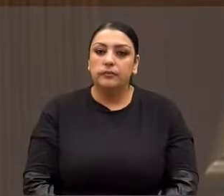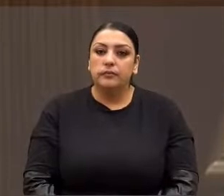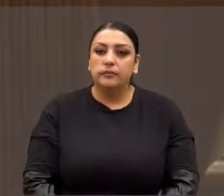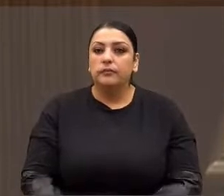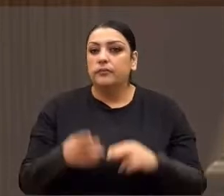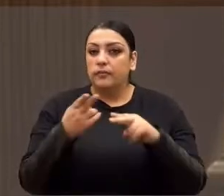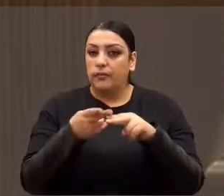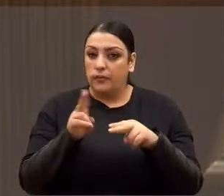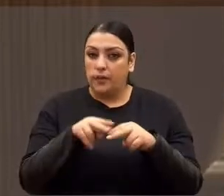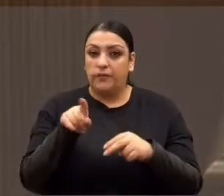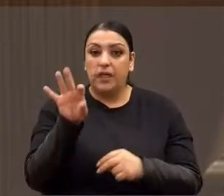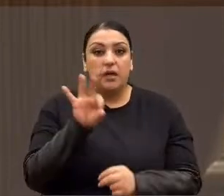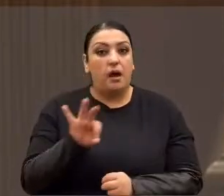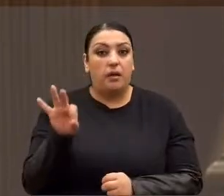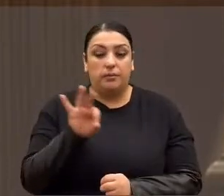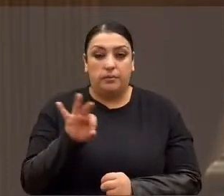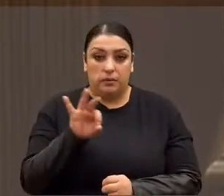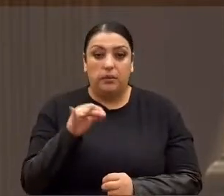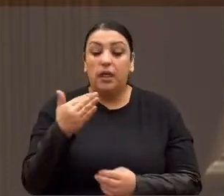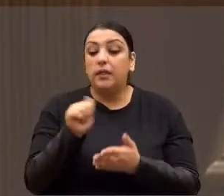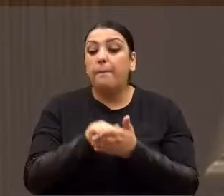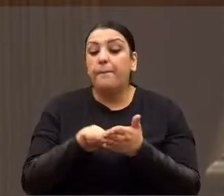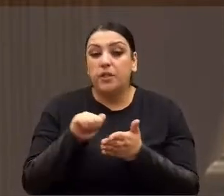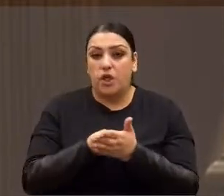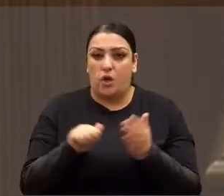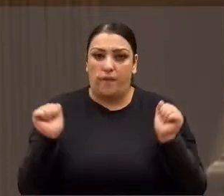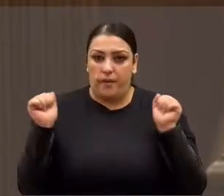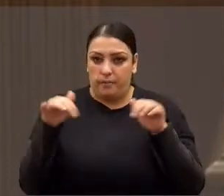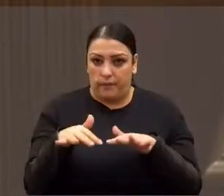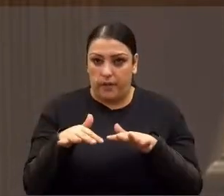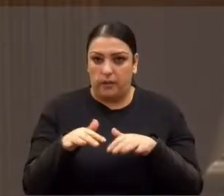որովհետև դրա համար ենք, այդ առիթով ենք հավաքվել։